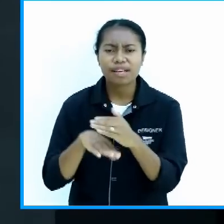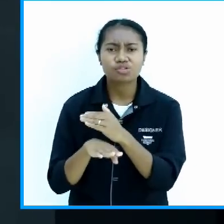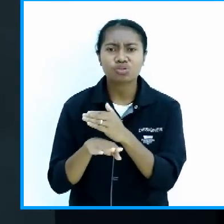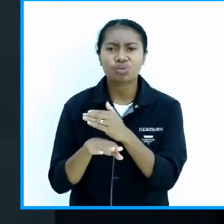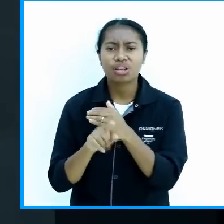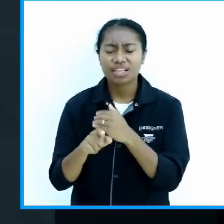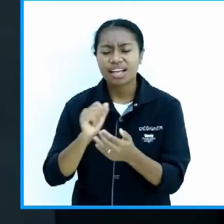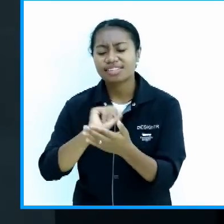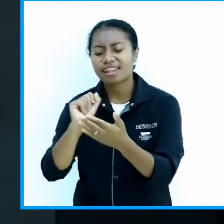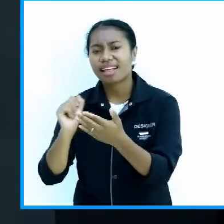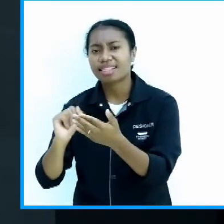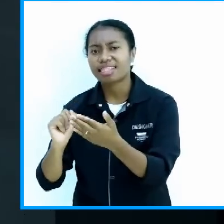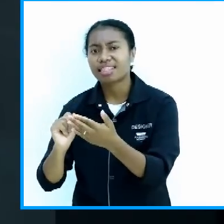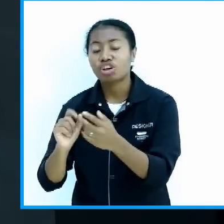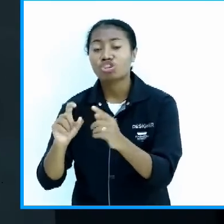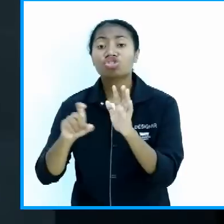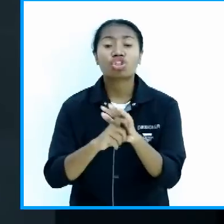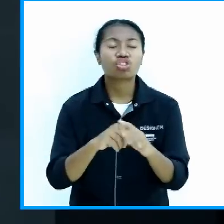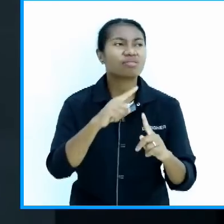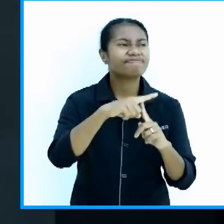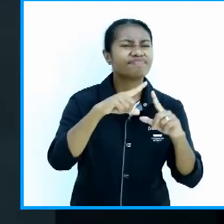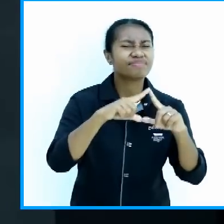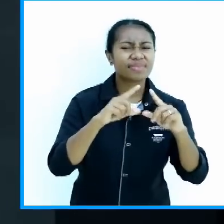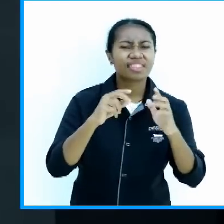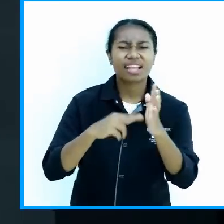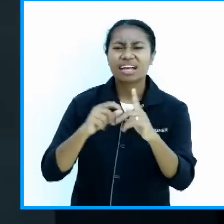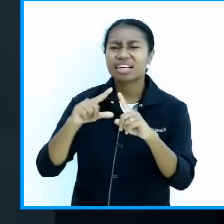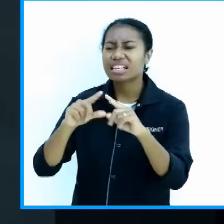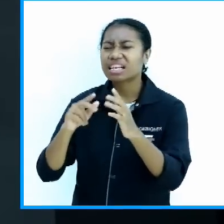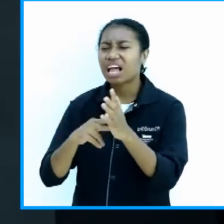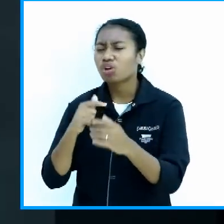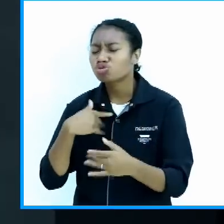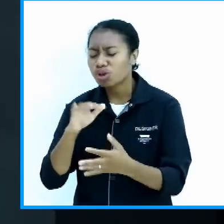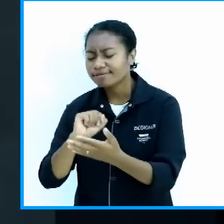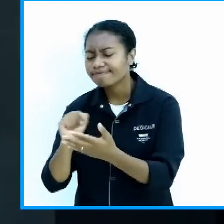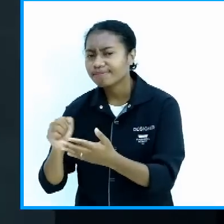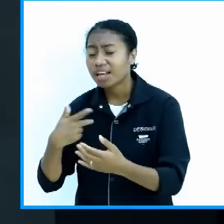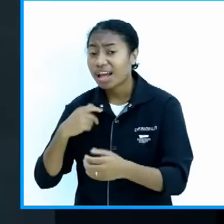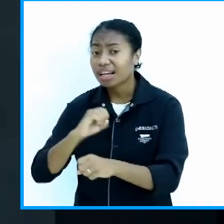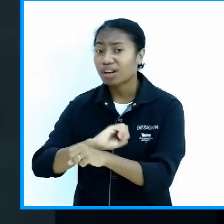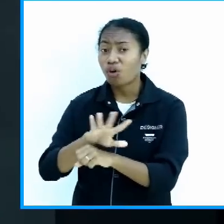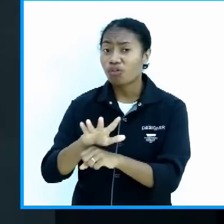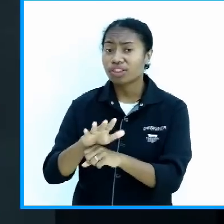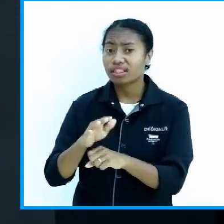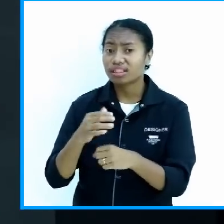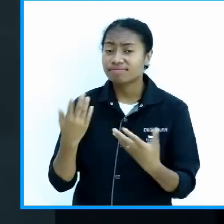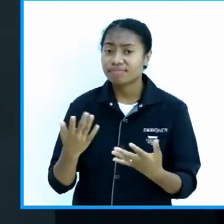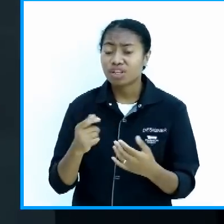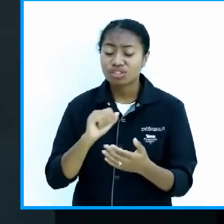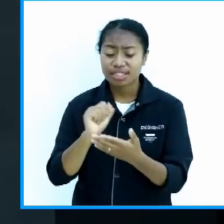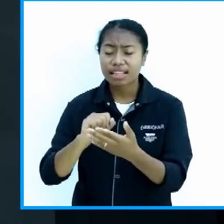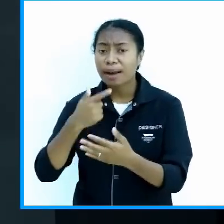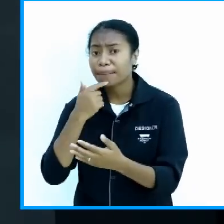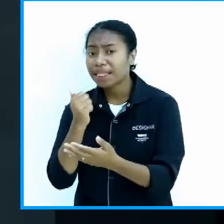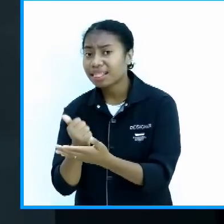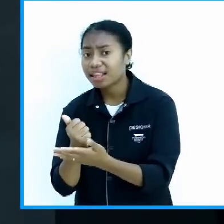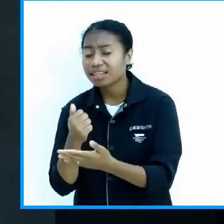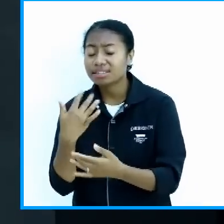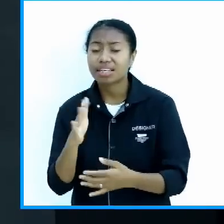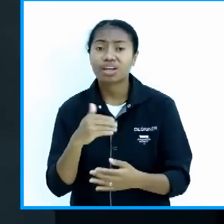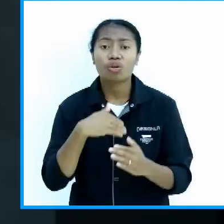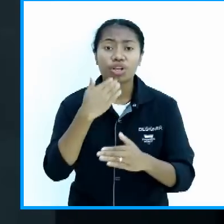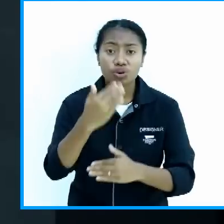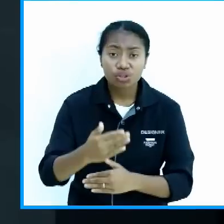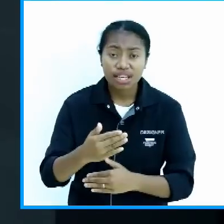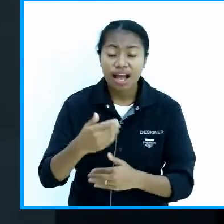Dia catat, oh tanggal sekian saya sudah pernah kena COVID. Catatan itu akan penting ketika nanti berikutnya ada COVID yang sama